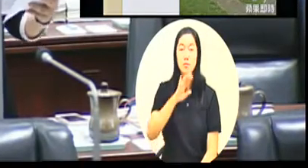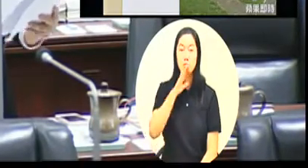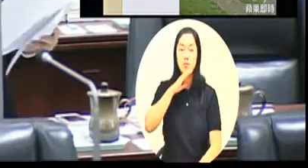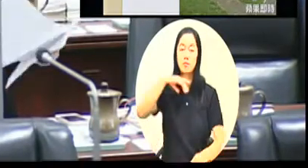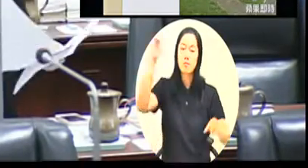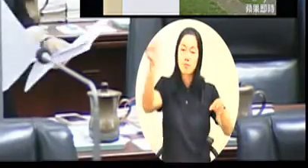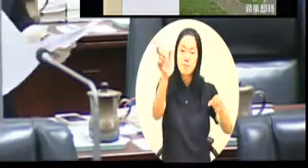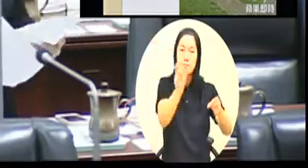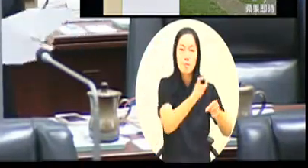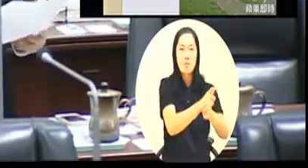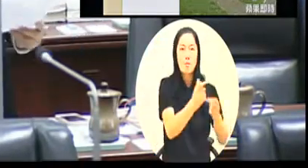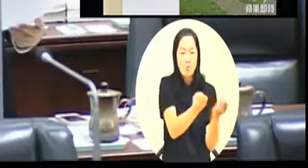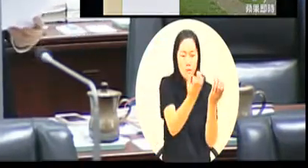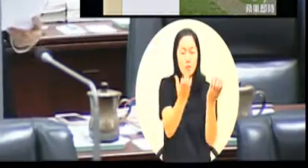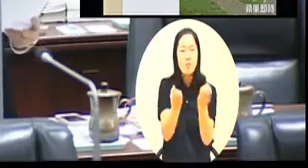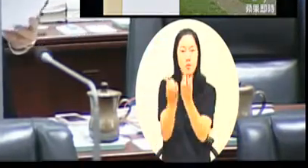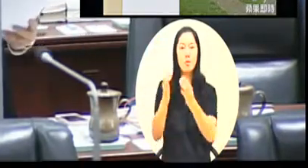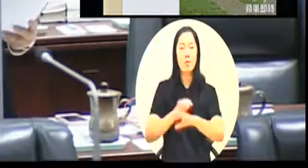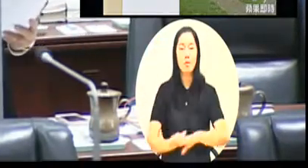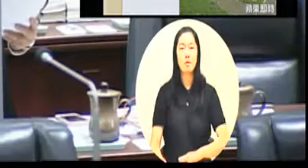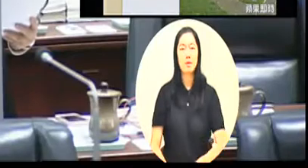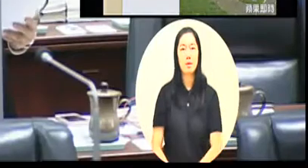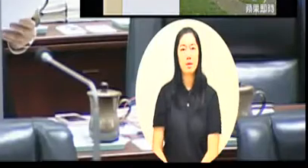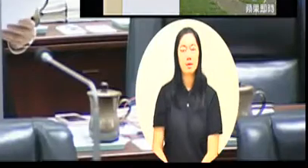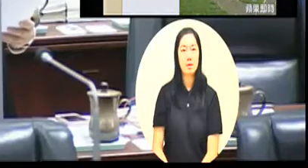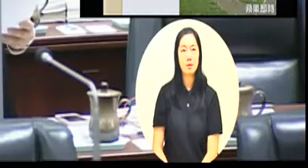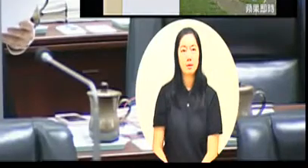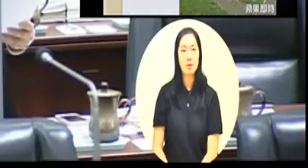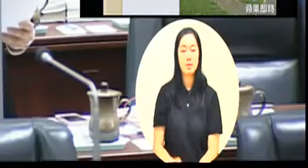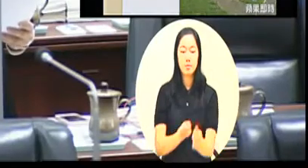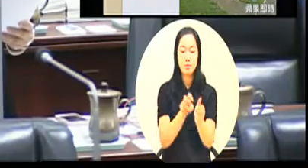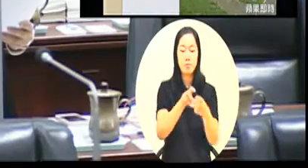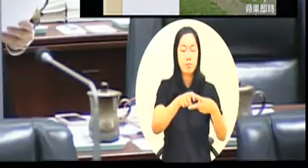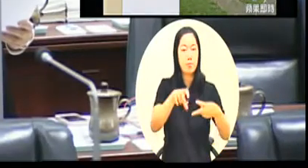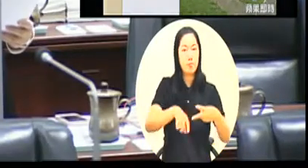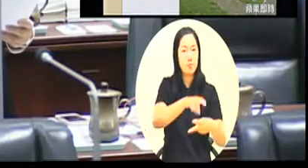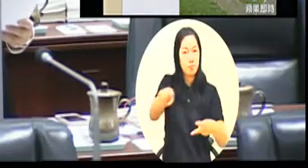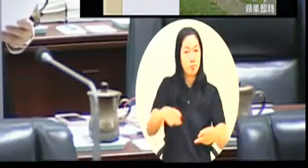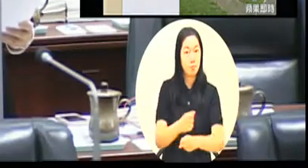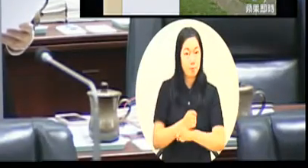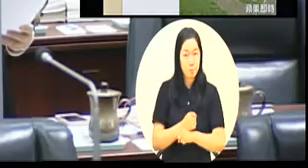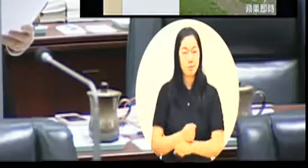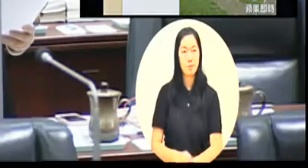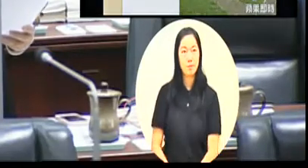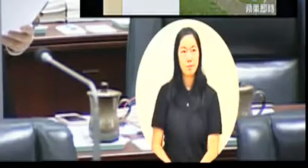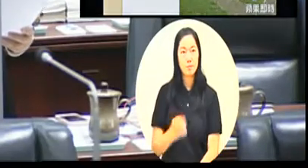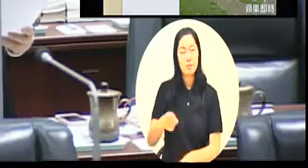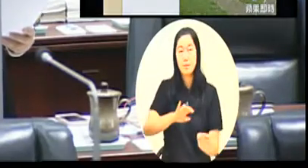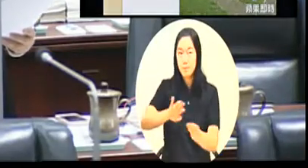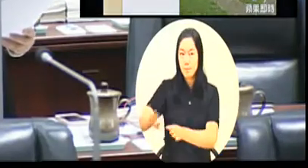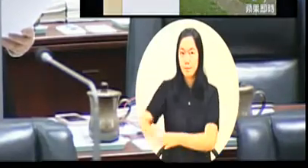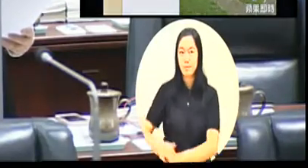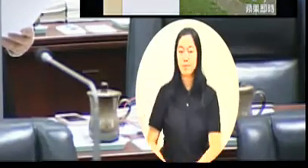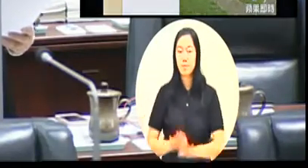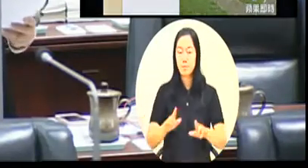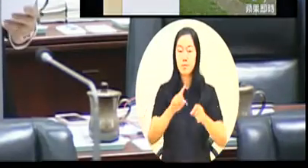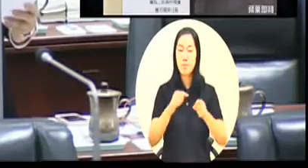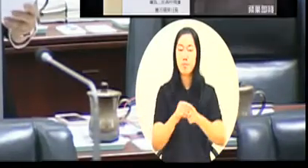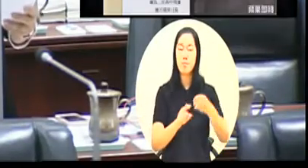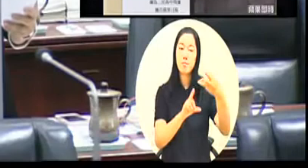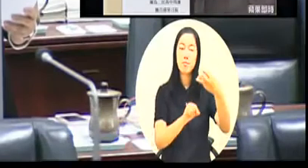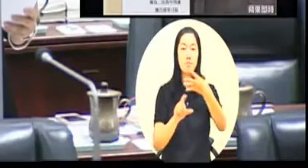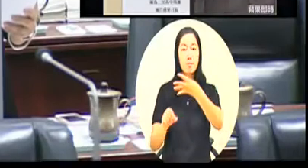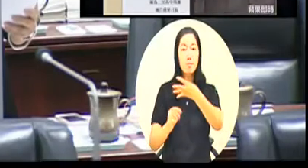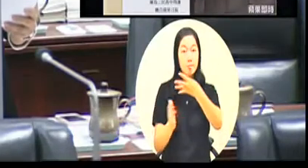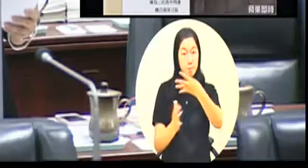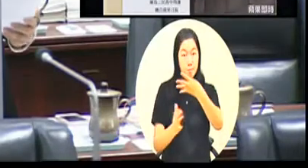候啊都会现形的，所以这个要在养工处要多注意，尤其是另外呢，在今年三四月的时候，